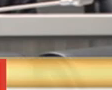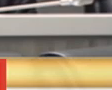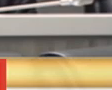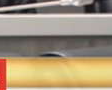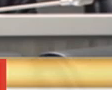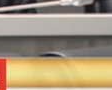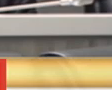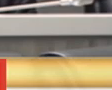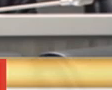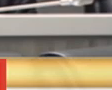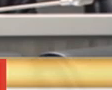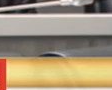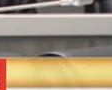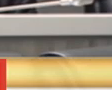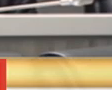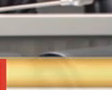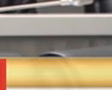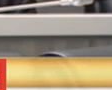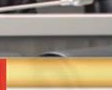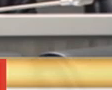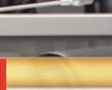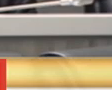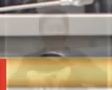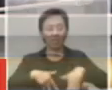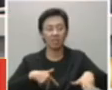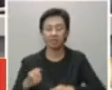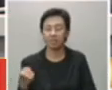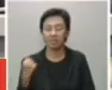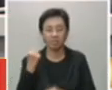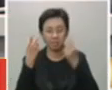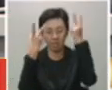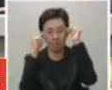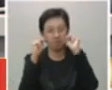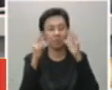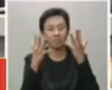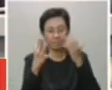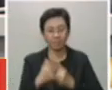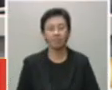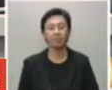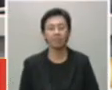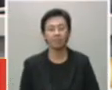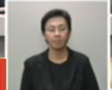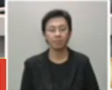อมั่นในนายกรัฐมนตรีก็คือพลเอกประยุทธ์นั่นเองครับ